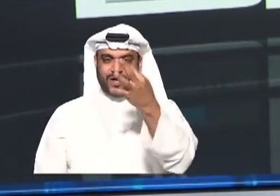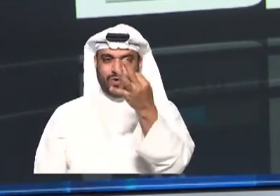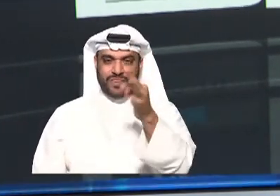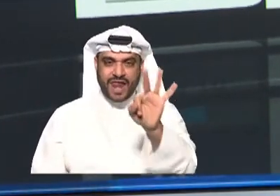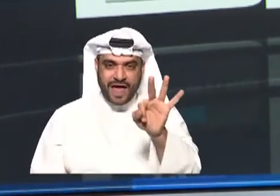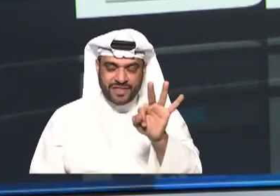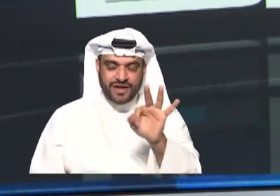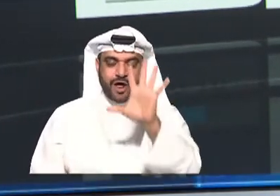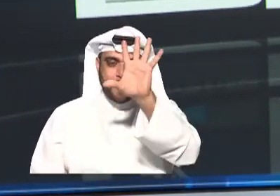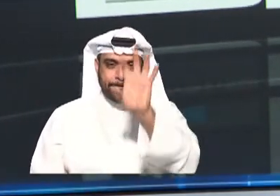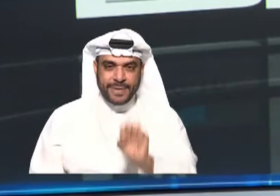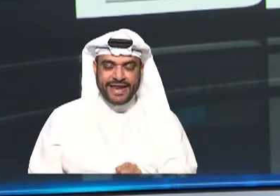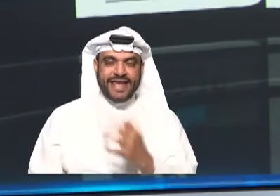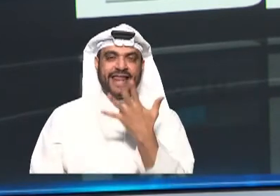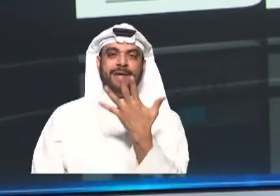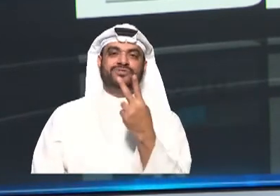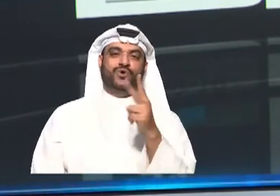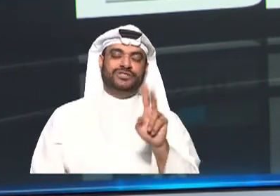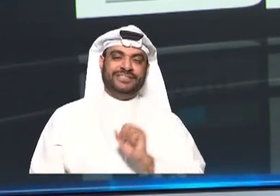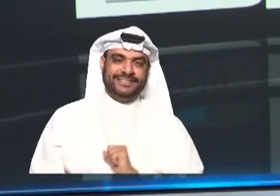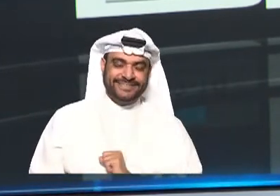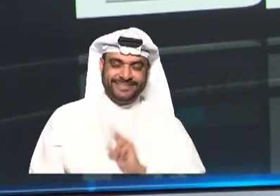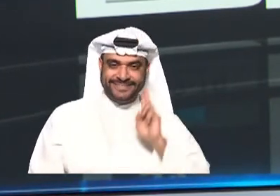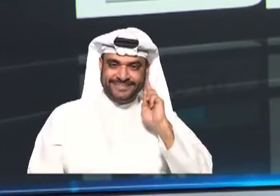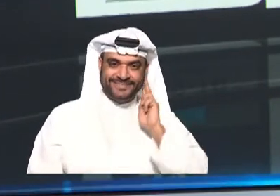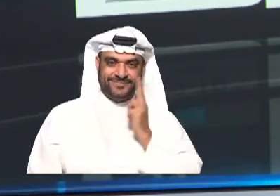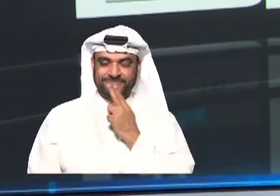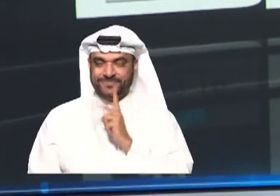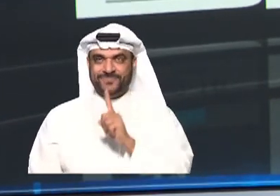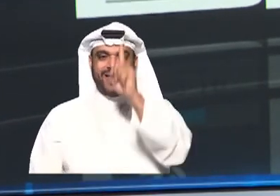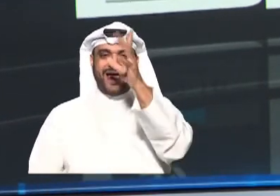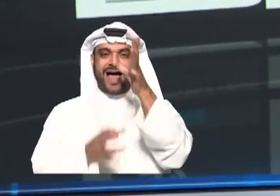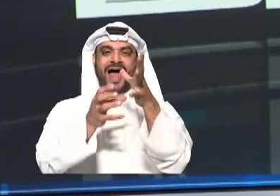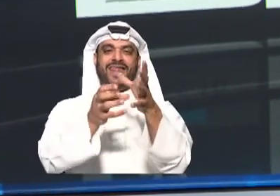المتوقعة 25 درجة مئوية. أعزائي المشاهدين، إلى هنا